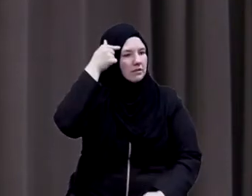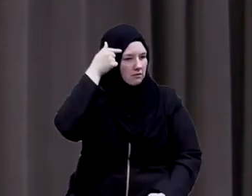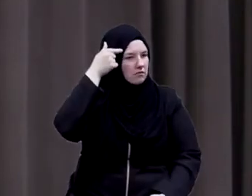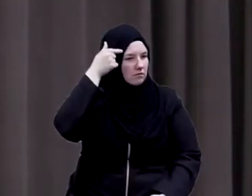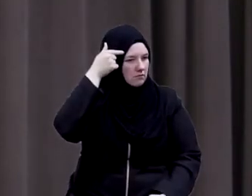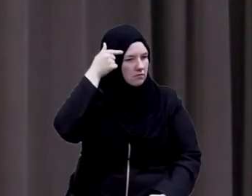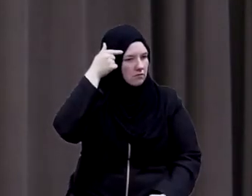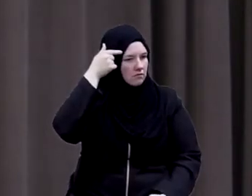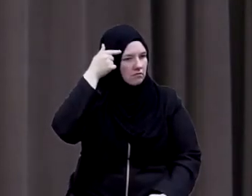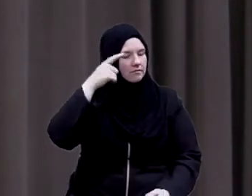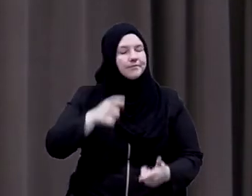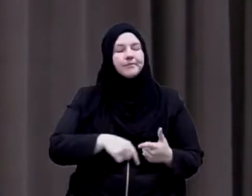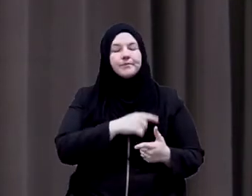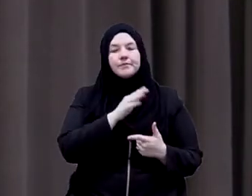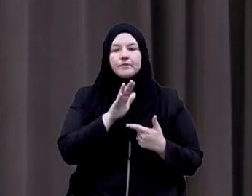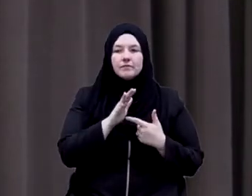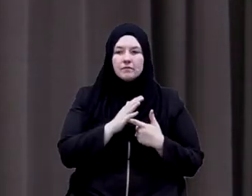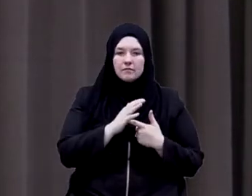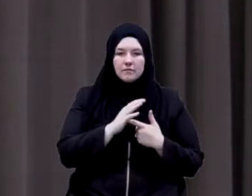وَآخِرُهَا الصَّلَاةِ.